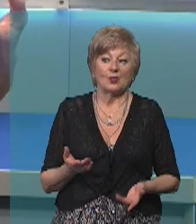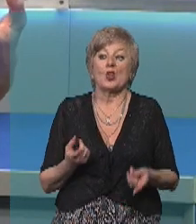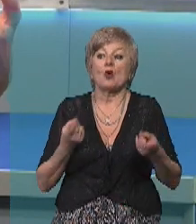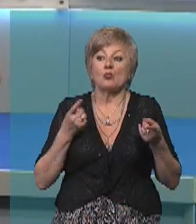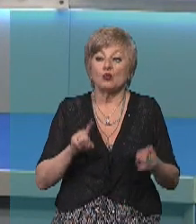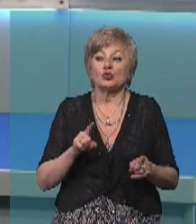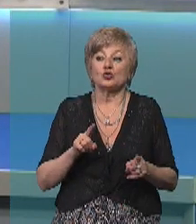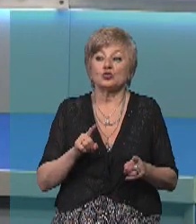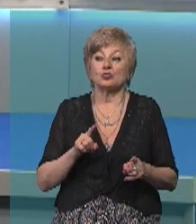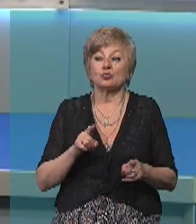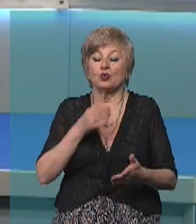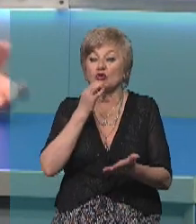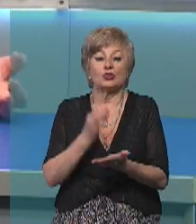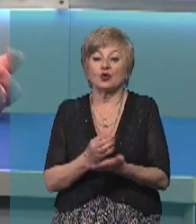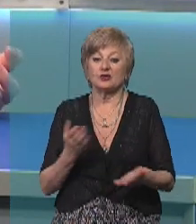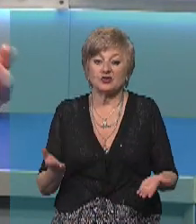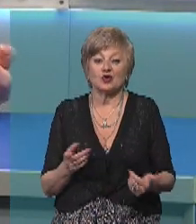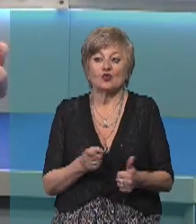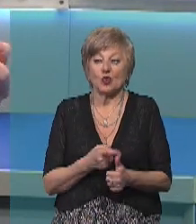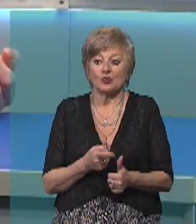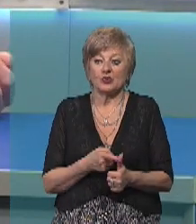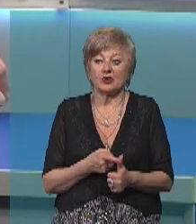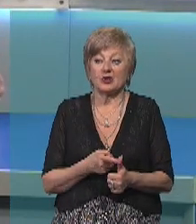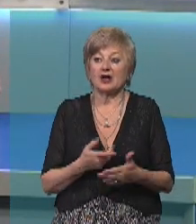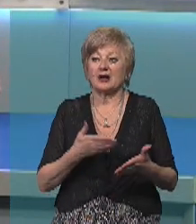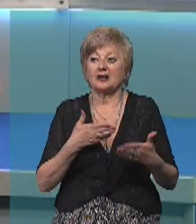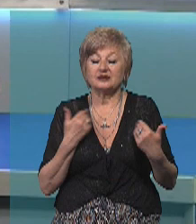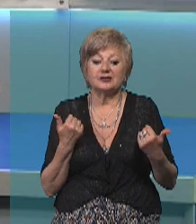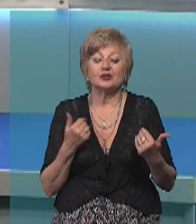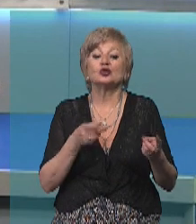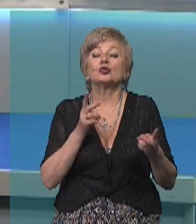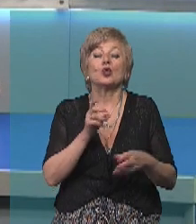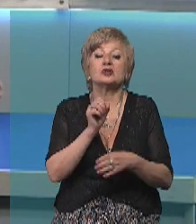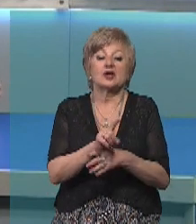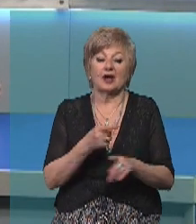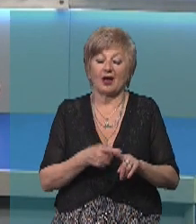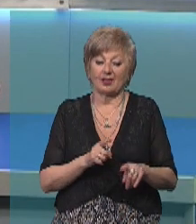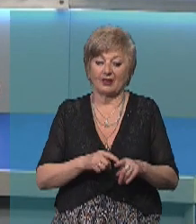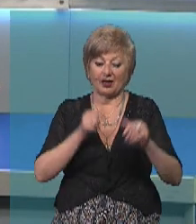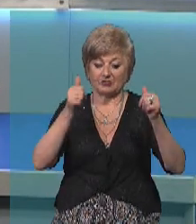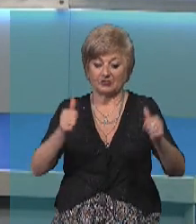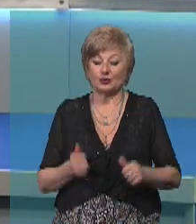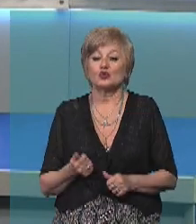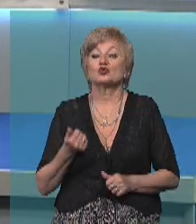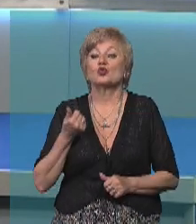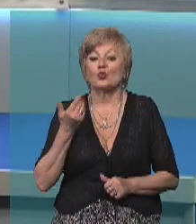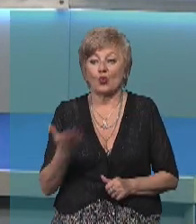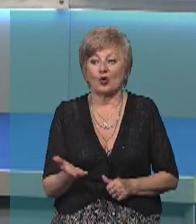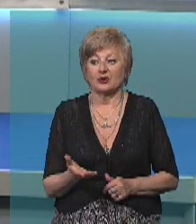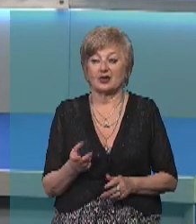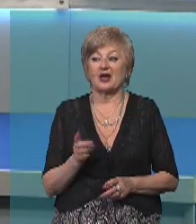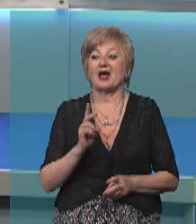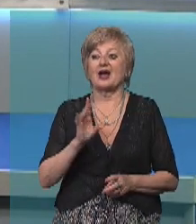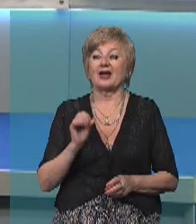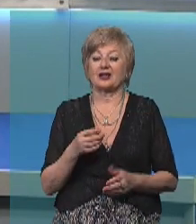Чому їх не можна притягти до відповідальності? По-перше, тому що немає вихідних даних, хто замовив. скільки замовили, хто, з